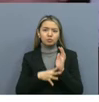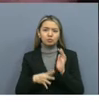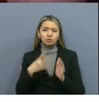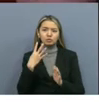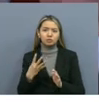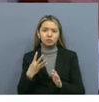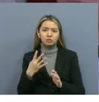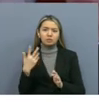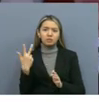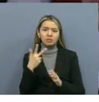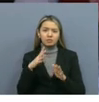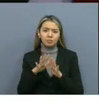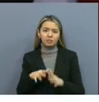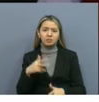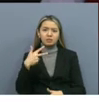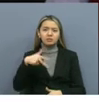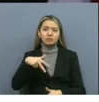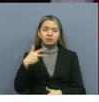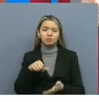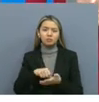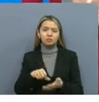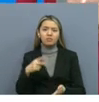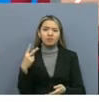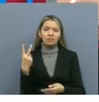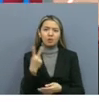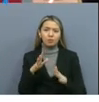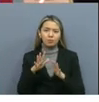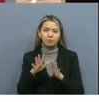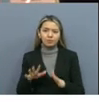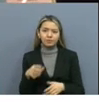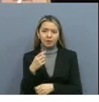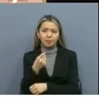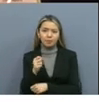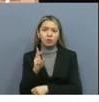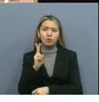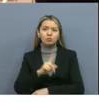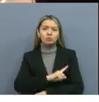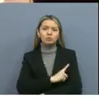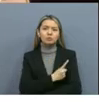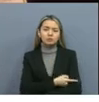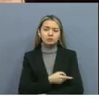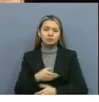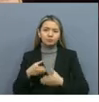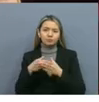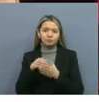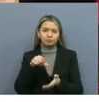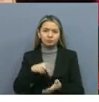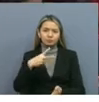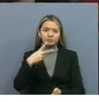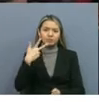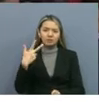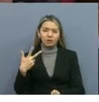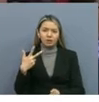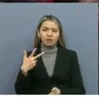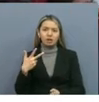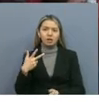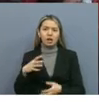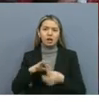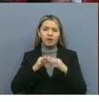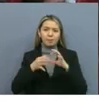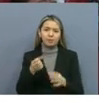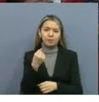оқушы 3-ші орын, 33 қатысушы 2-ші жүлден иеленсе, кіл мықтының ішінен қырағылық таныта білген 32 үміткер олимпиада